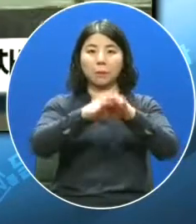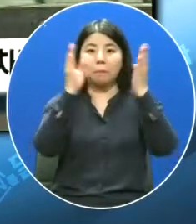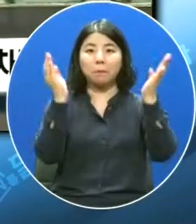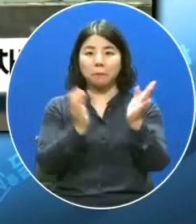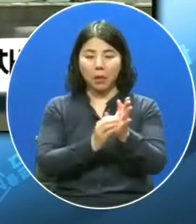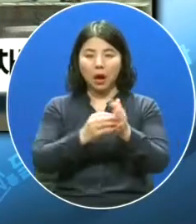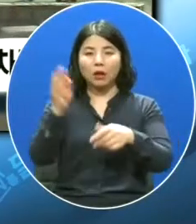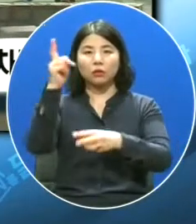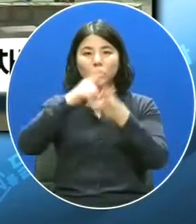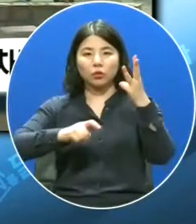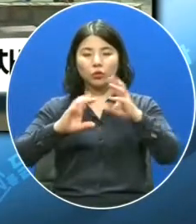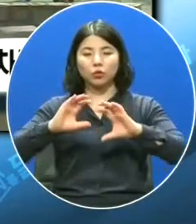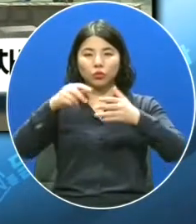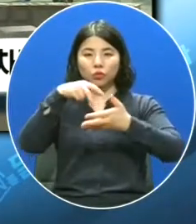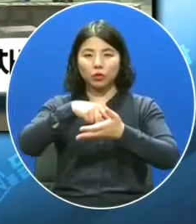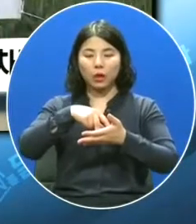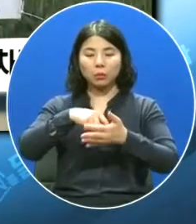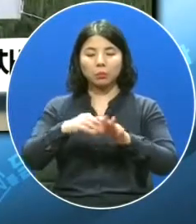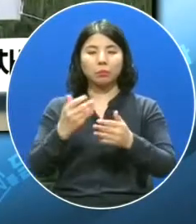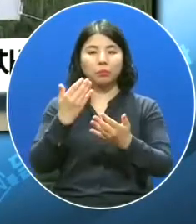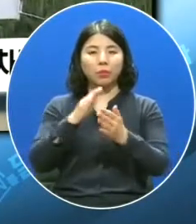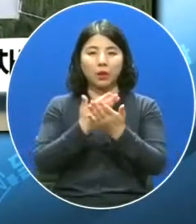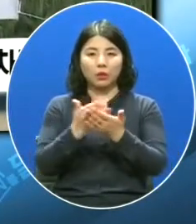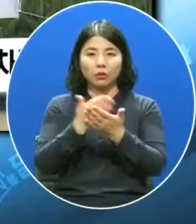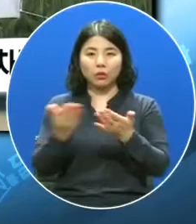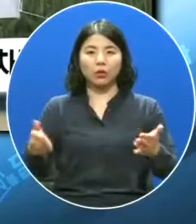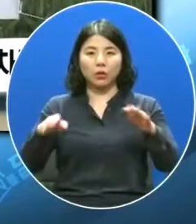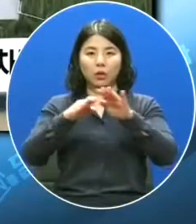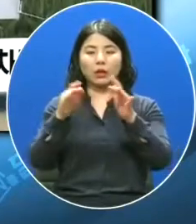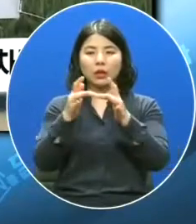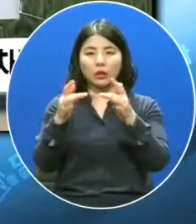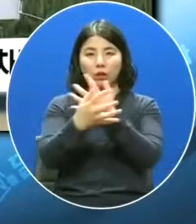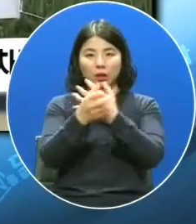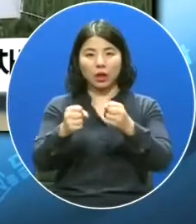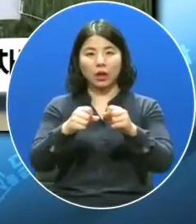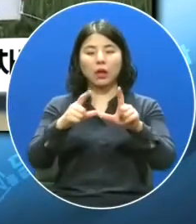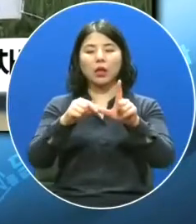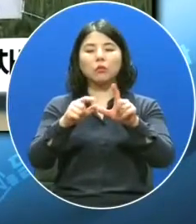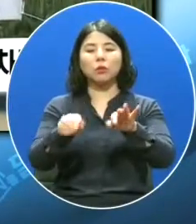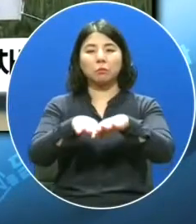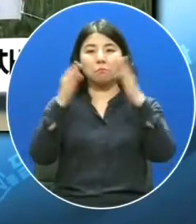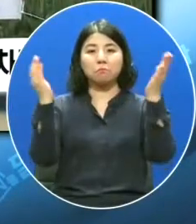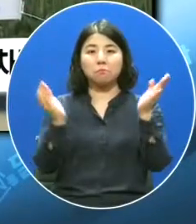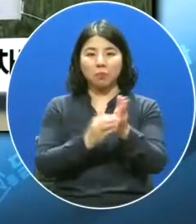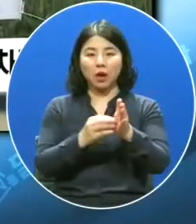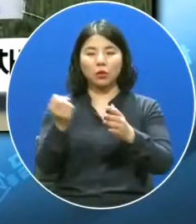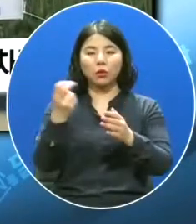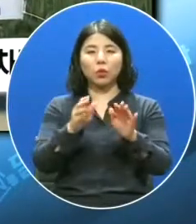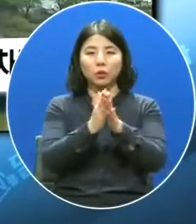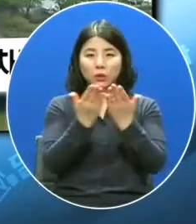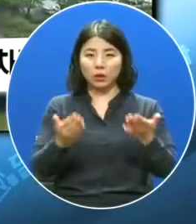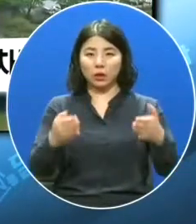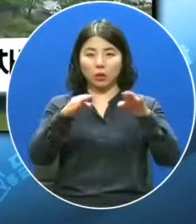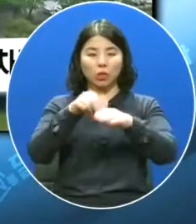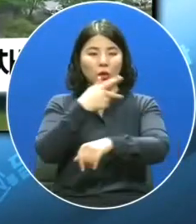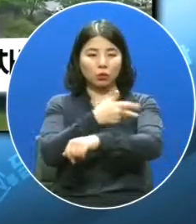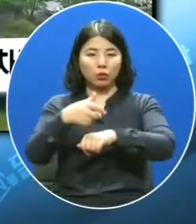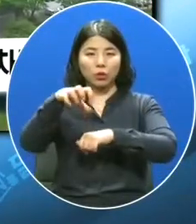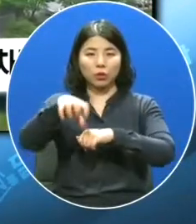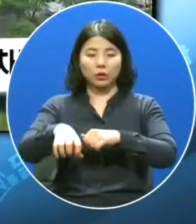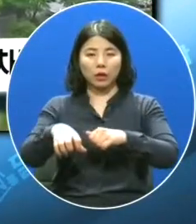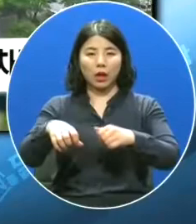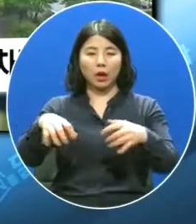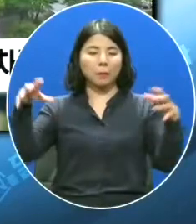동물원이 재개했고 청주의 국립현대미술관도 온라인 사전 예약제로 부분 개관했으며 또 도서관과 수영장